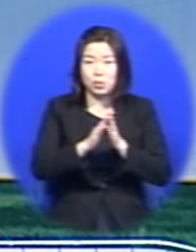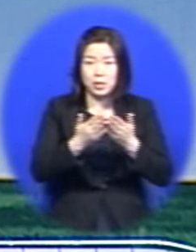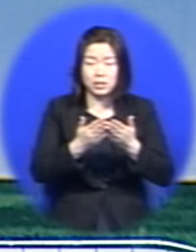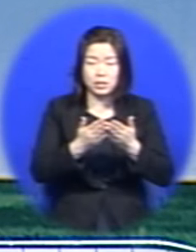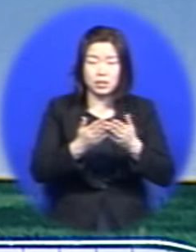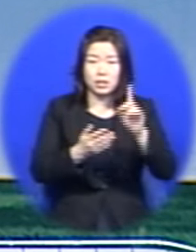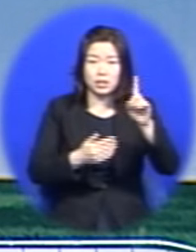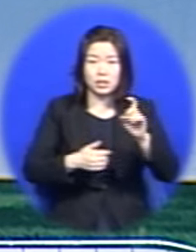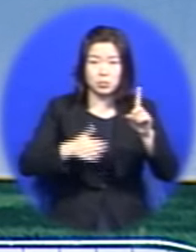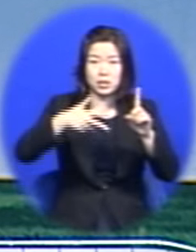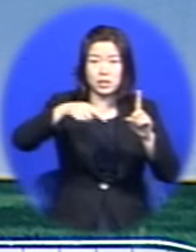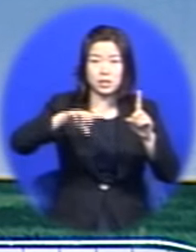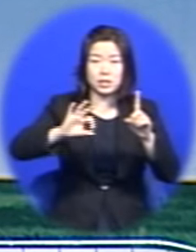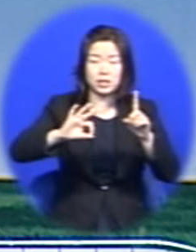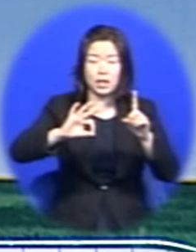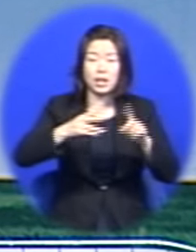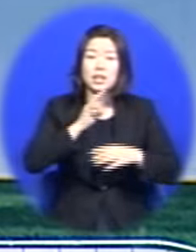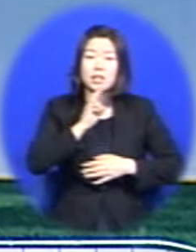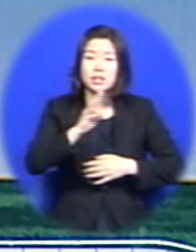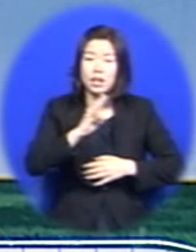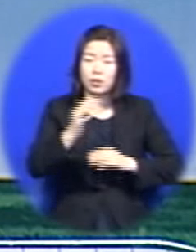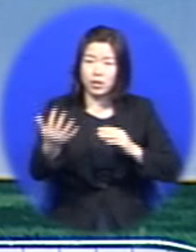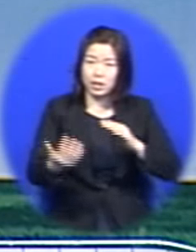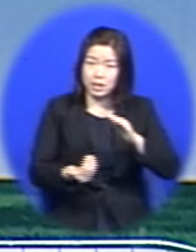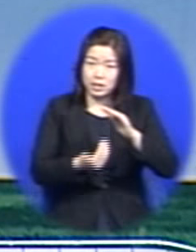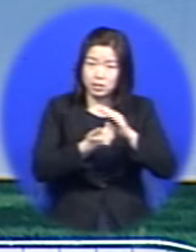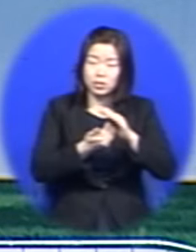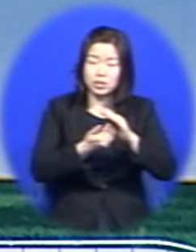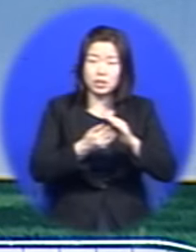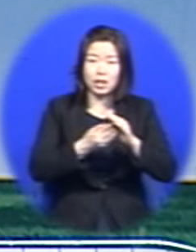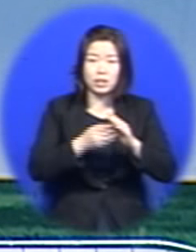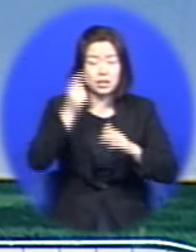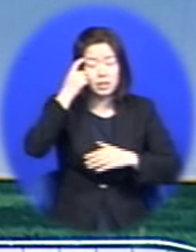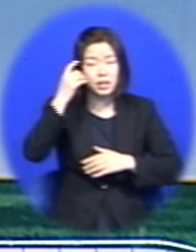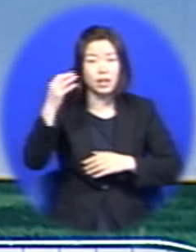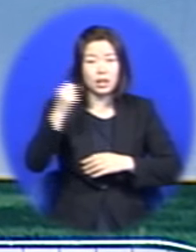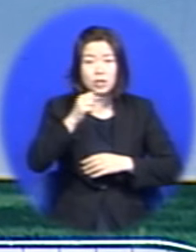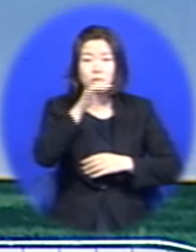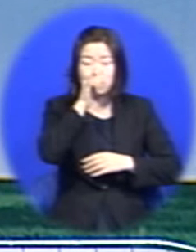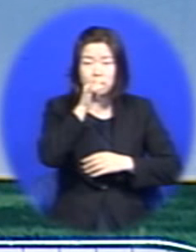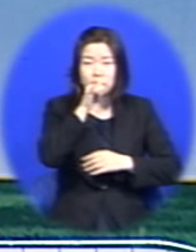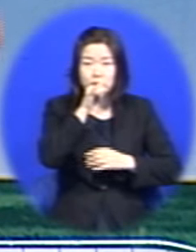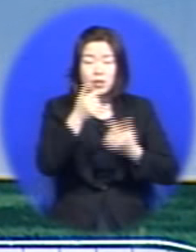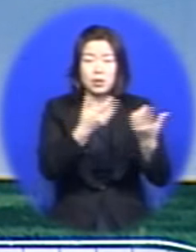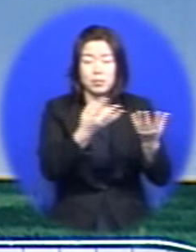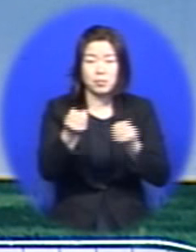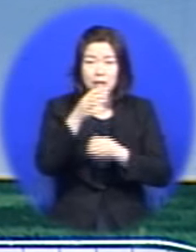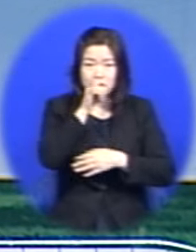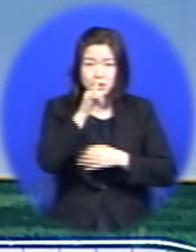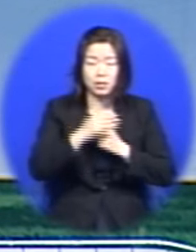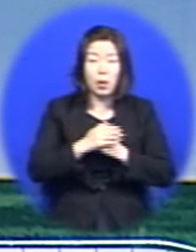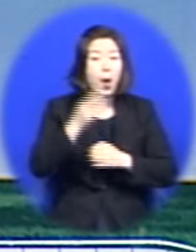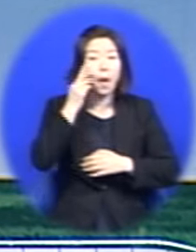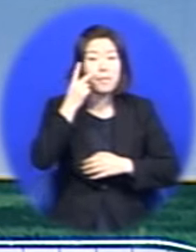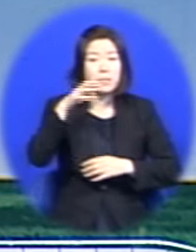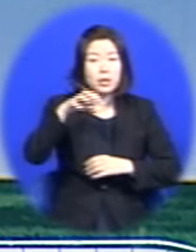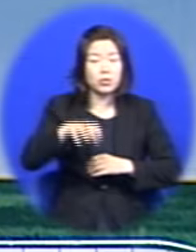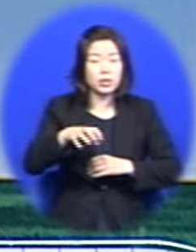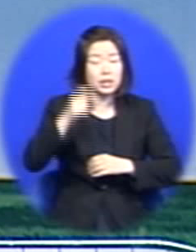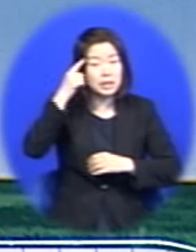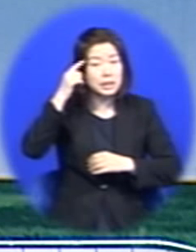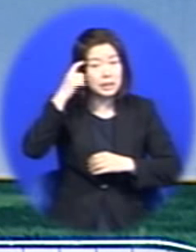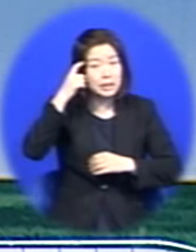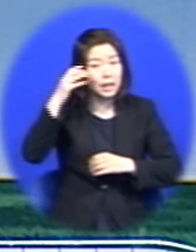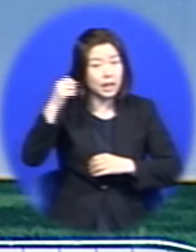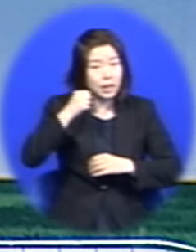예언의 성취다라고 보는 의견이 있습니다. 기독교인들 사이에. 특히 미국에는 그런 의견을 가지고